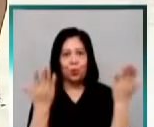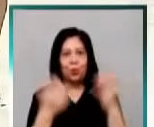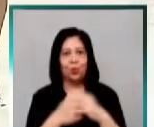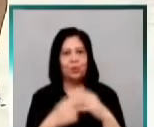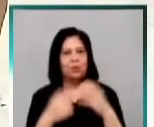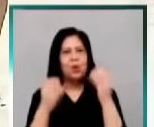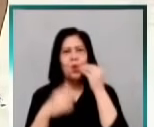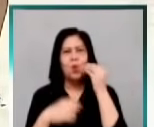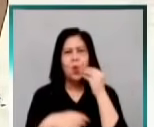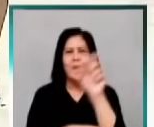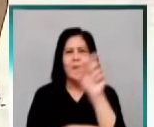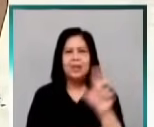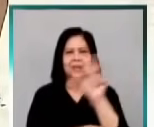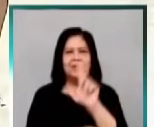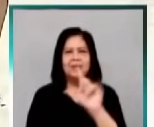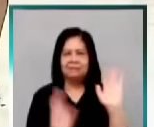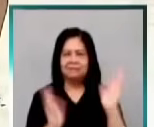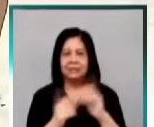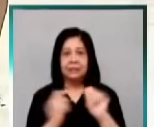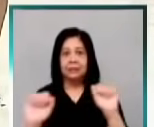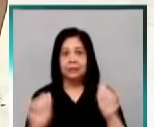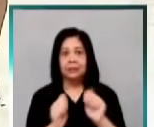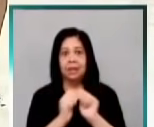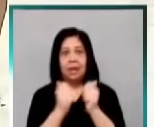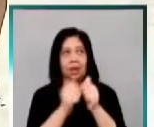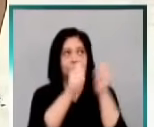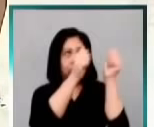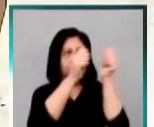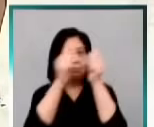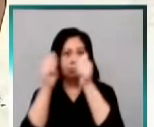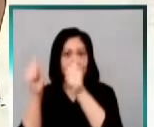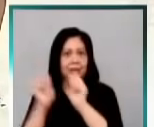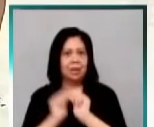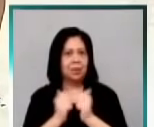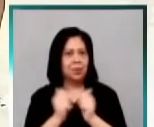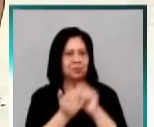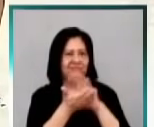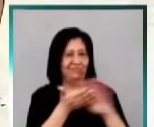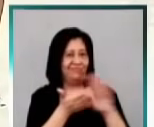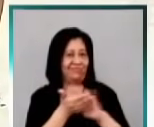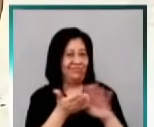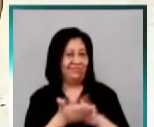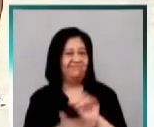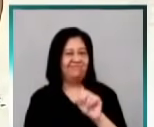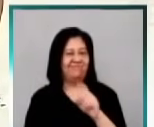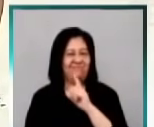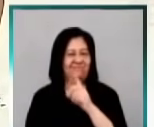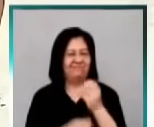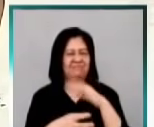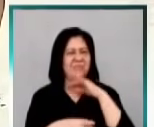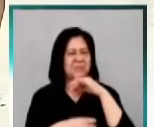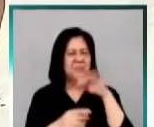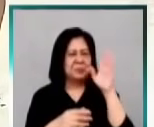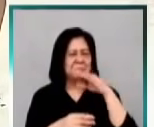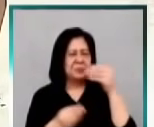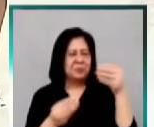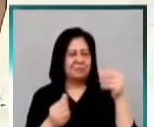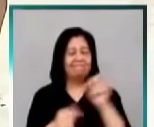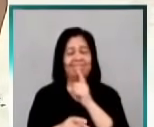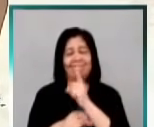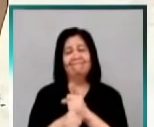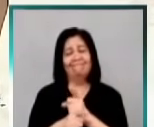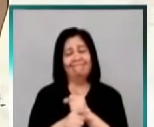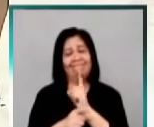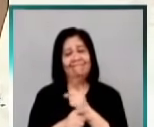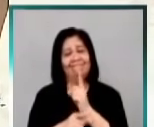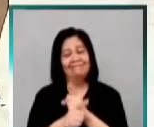Ang challenge lang ay kung paano ma-organize at paano yan lilinisin. Oo, maraming halikabok. Totoo diba? Yan. Mahabang